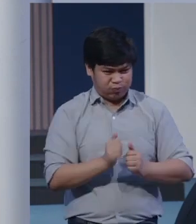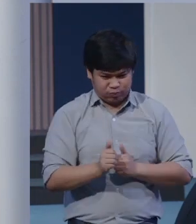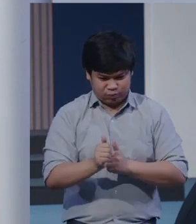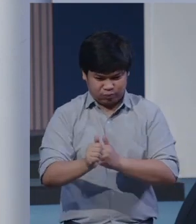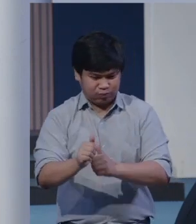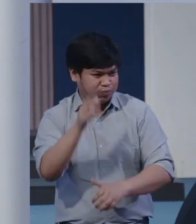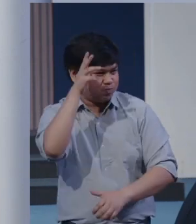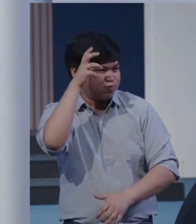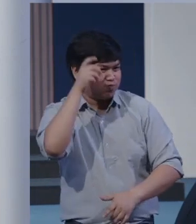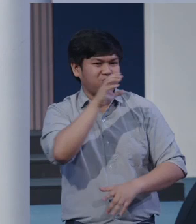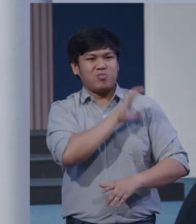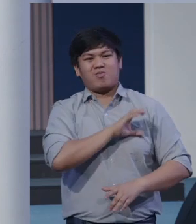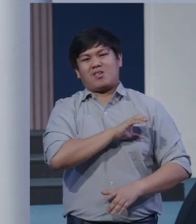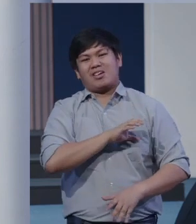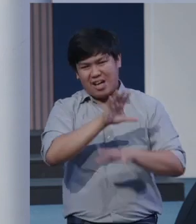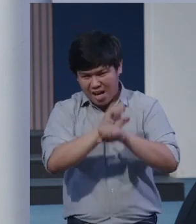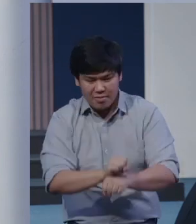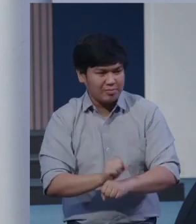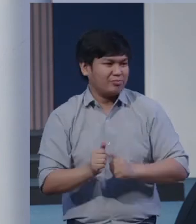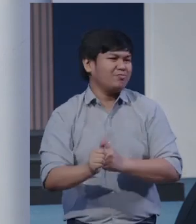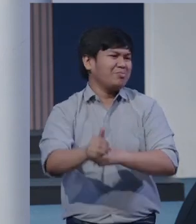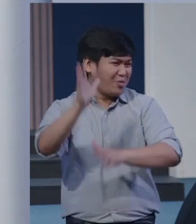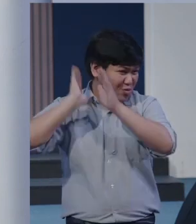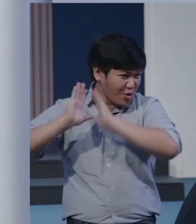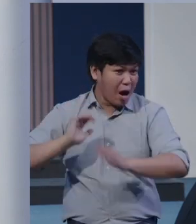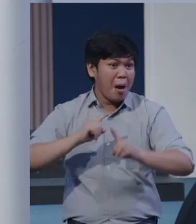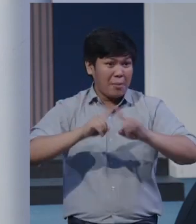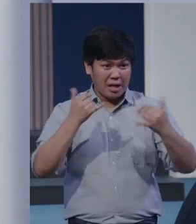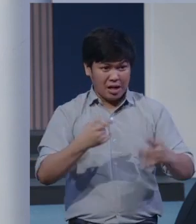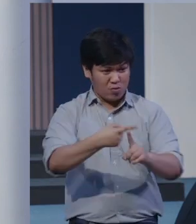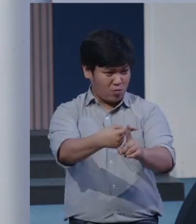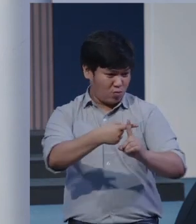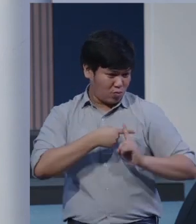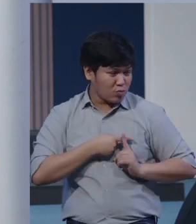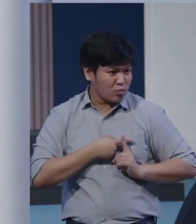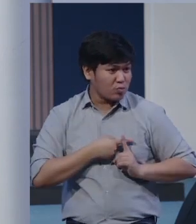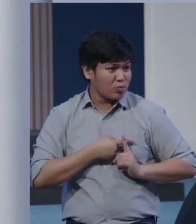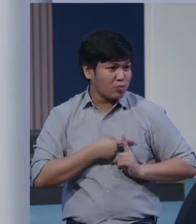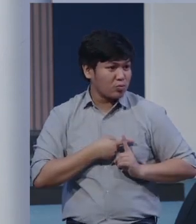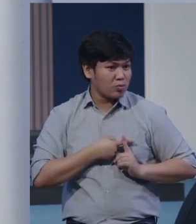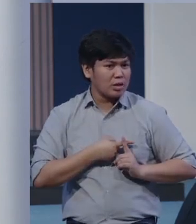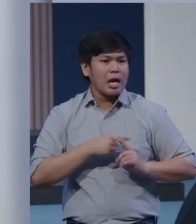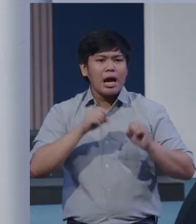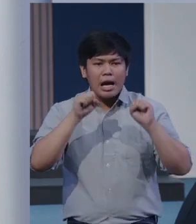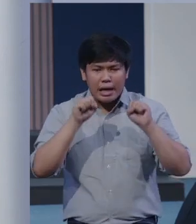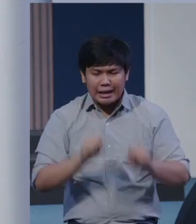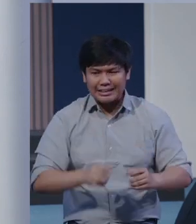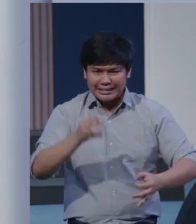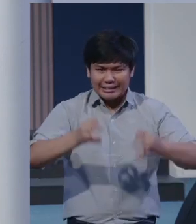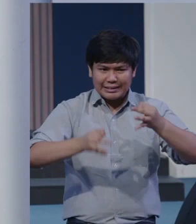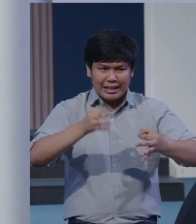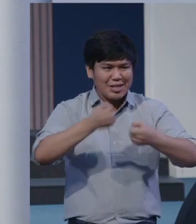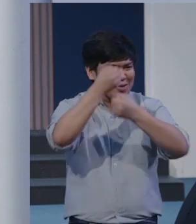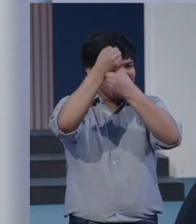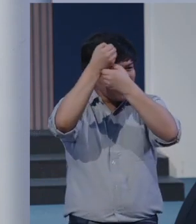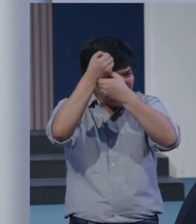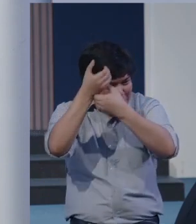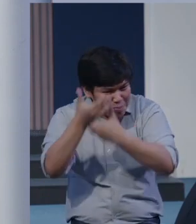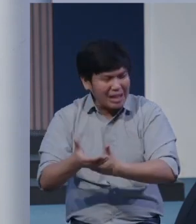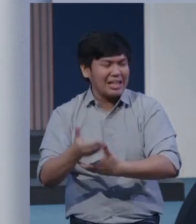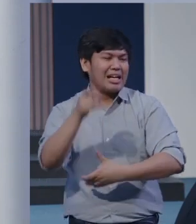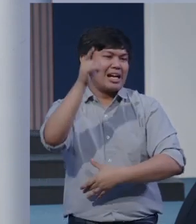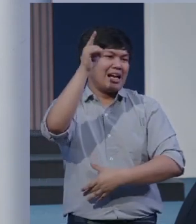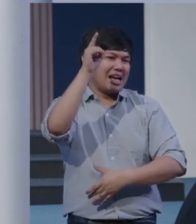kasalanang pinagbayaran na ni Hesus sa Krus nabubuhay na sa ating mga puso ang Panginoon na siyang